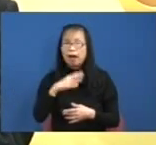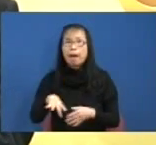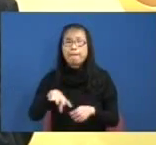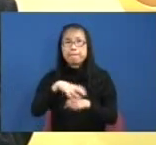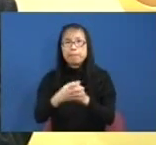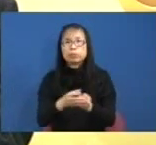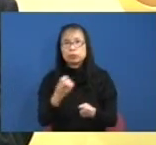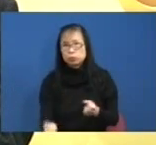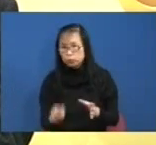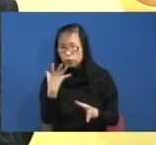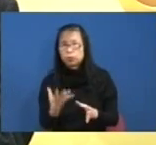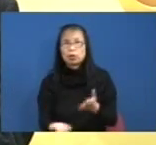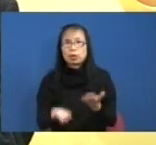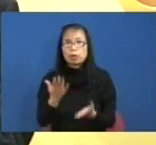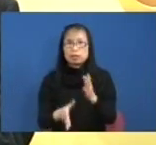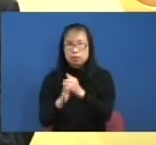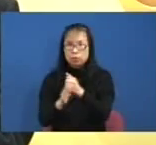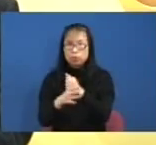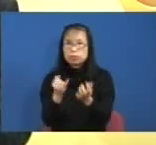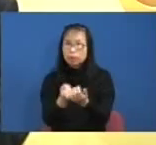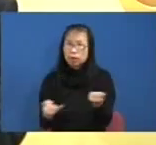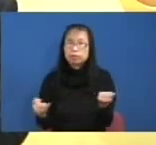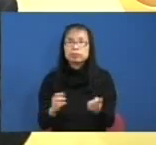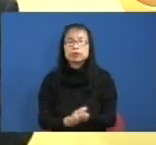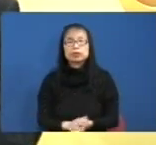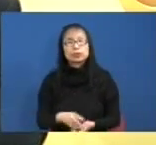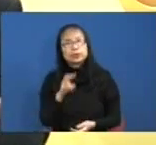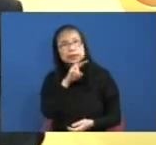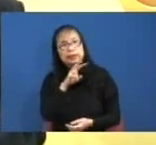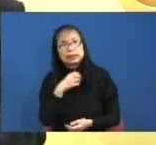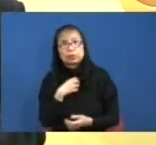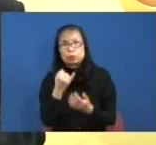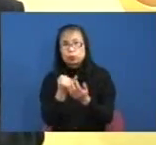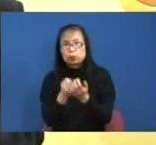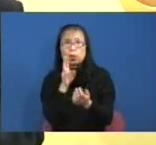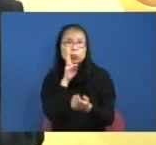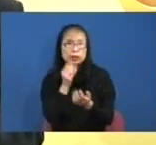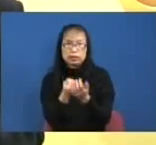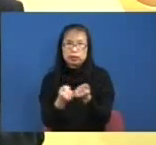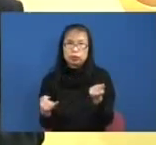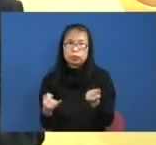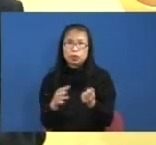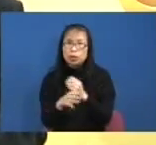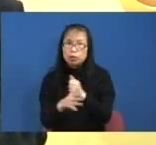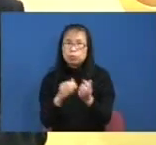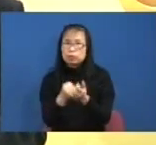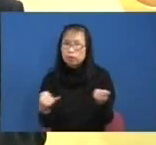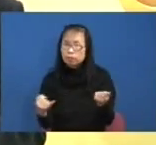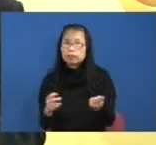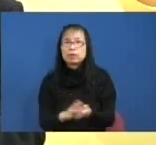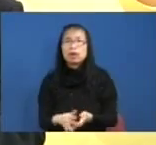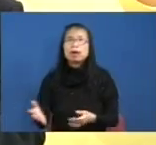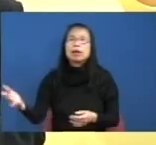菜啊，或者係魚生啊咁樣。你可以睇翻好似魚生咁樣，咁基本上喺